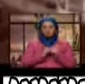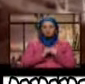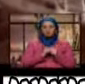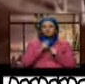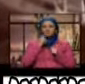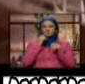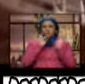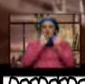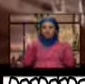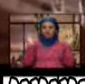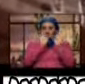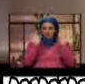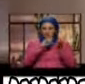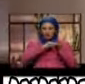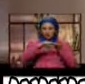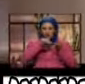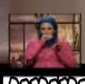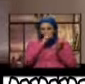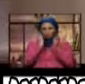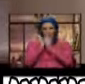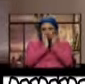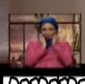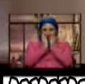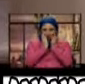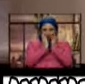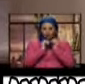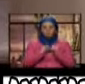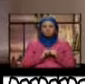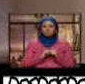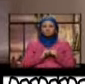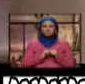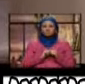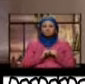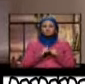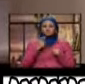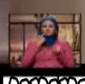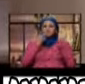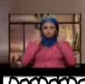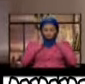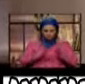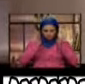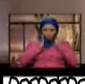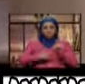هواه، فمثله كمثل الكلب إن تحمل عليه يلهث أو تتركه يلهث. ده كان عابد من الدرجة الأولى، لكن